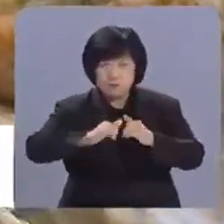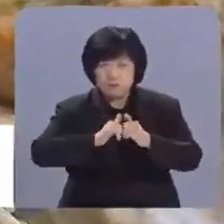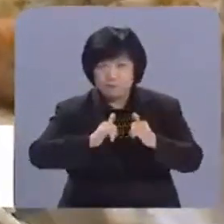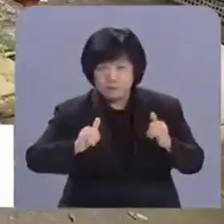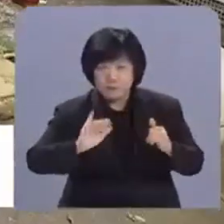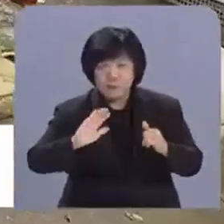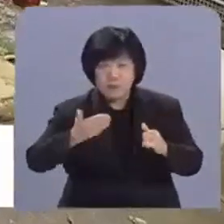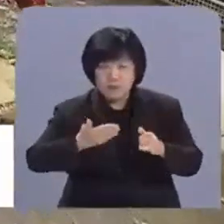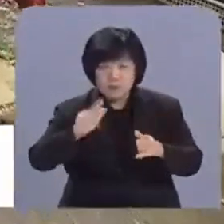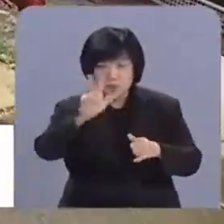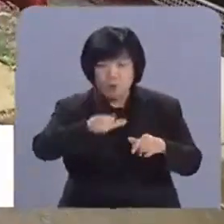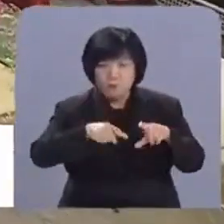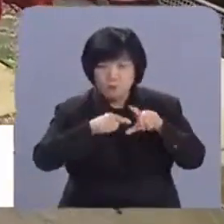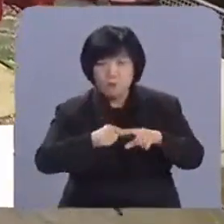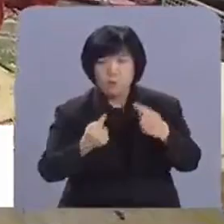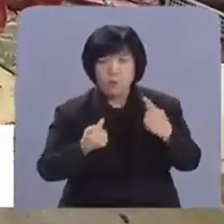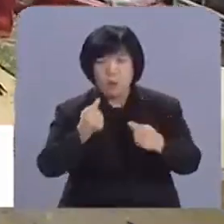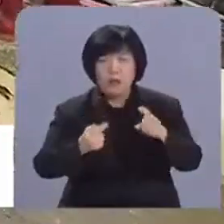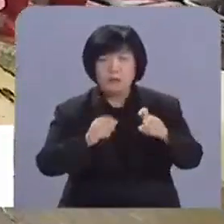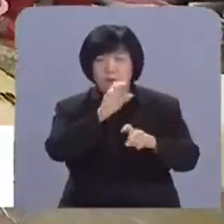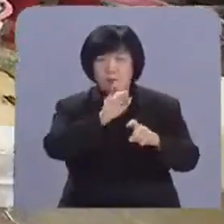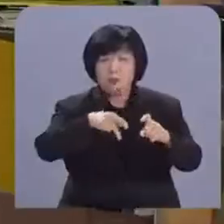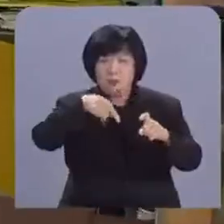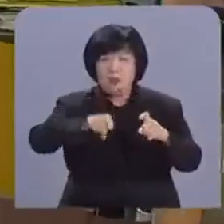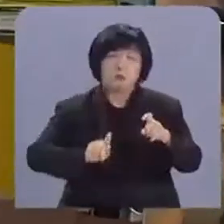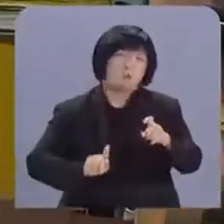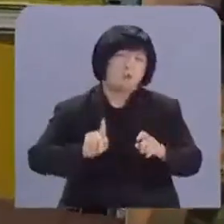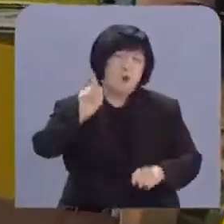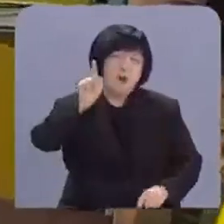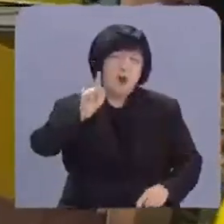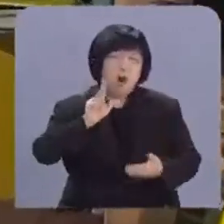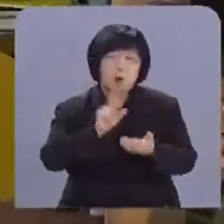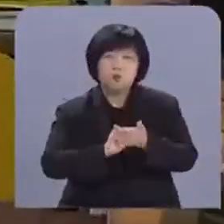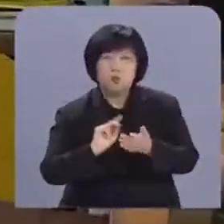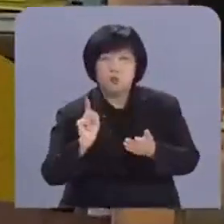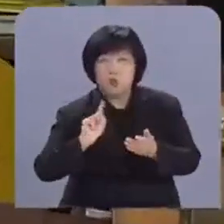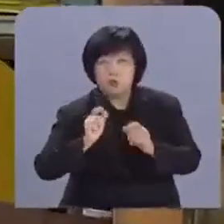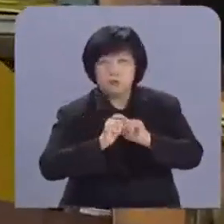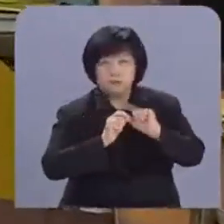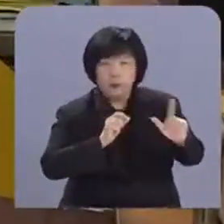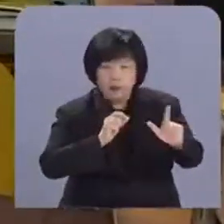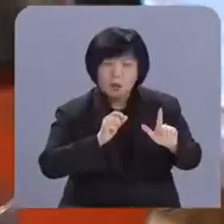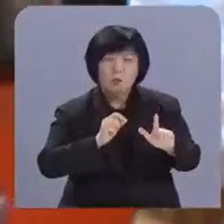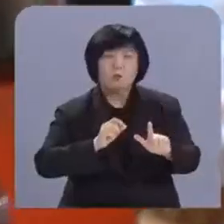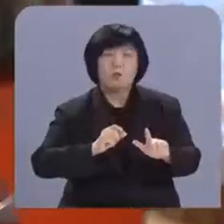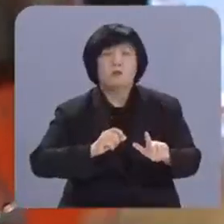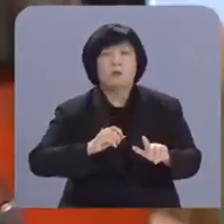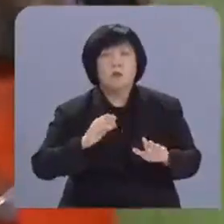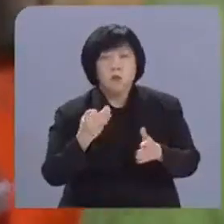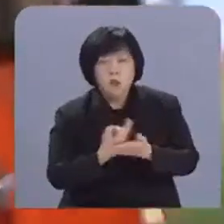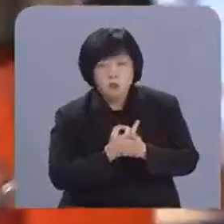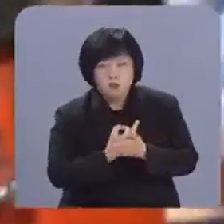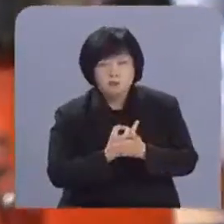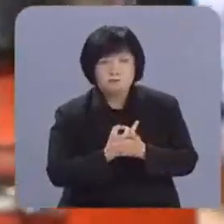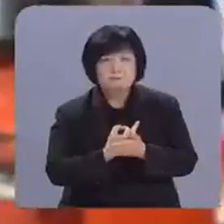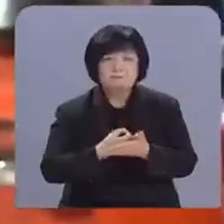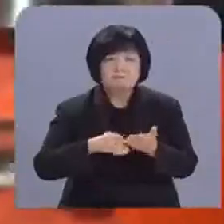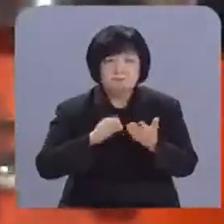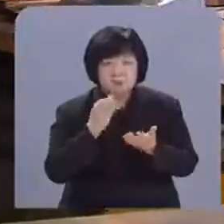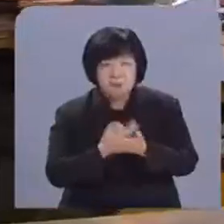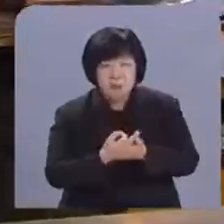전국 평균보다 10%포인트가량 높습니다. 문제는 이들 대부분이 낮은 소득과 장시간 노동에